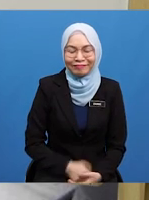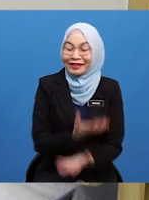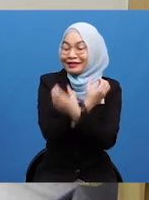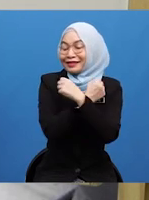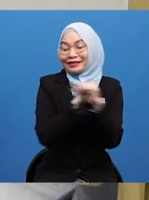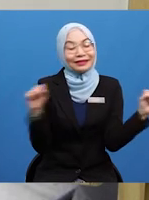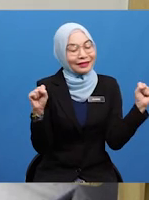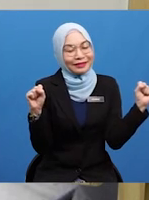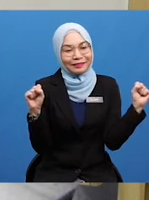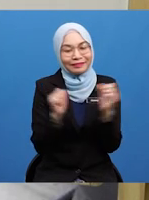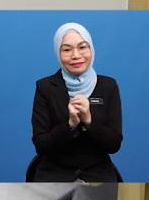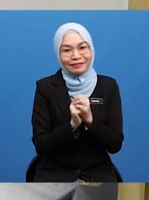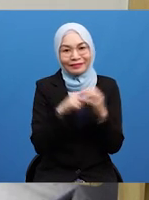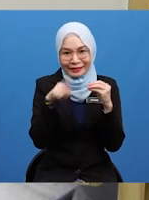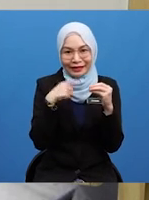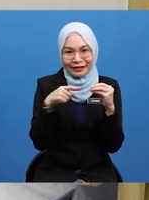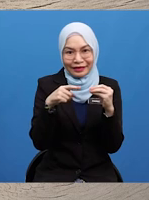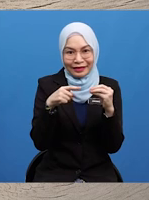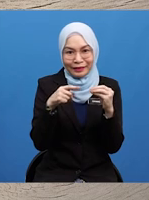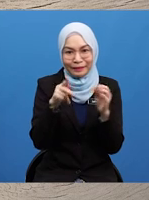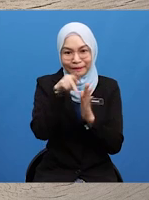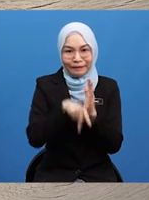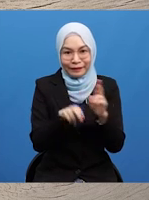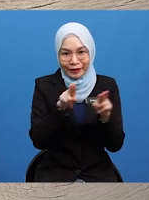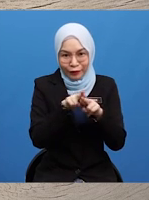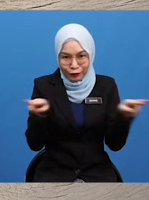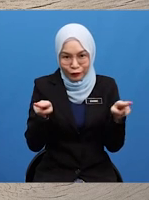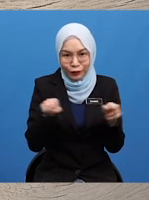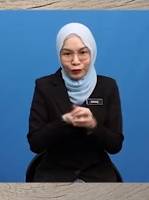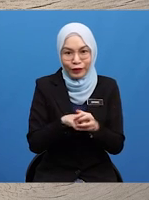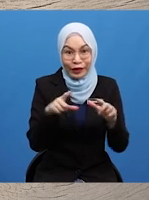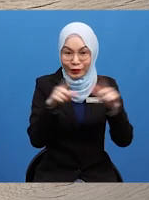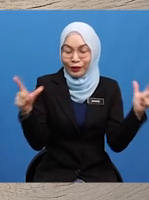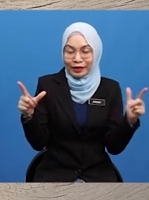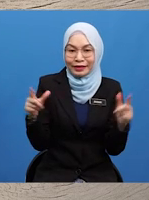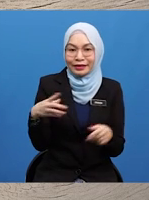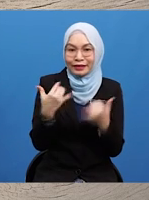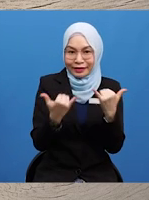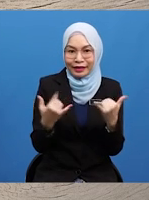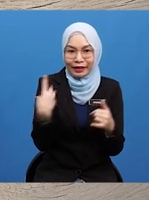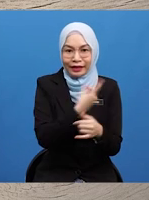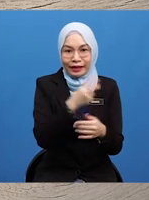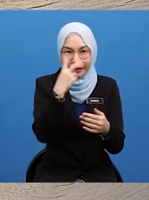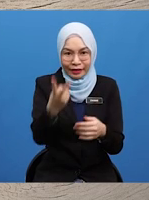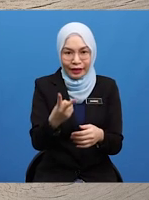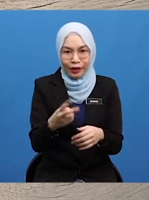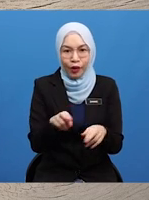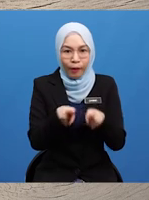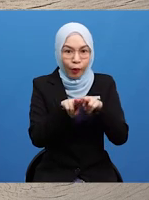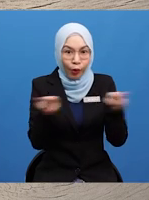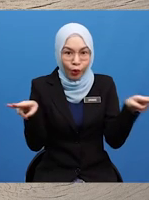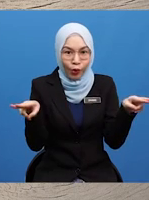Selesai sudah tentang pengukuran luas. Sekarang kita lihat tentang pengukuran isi padu.